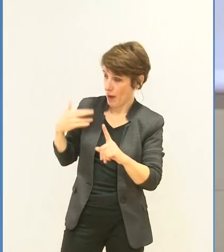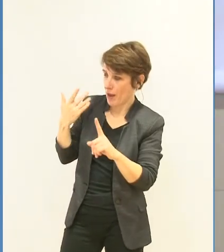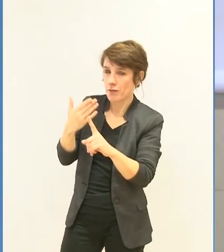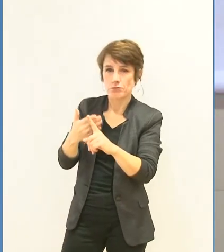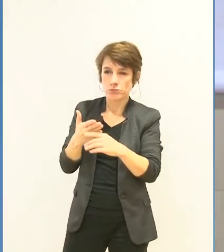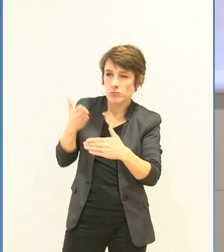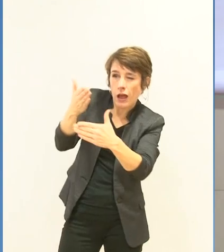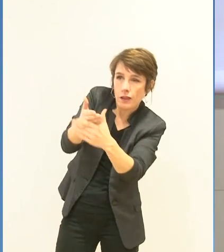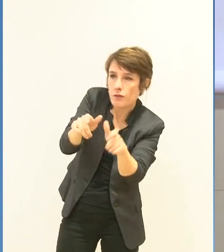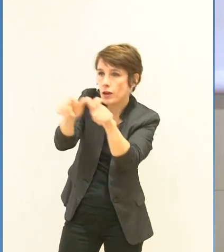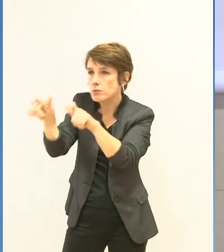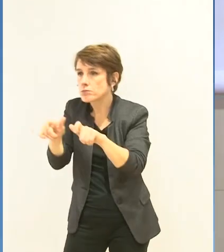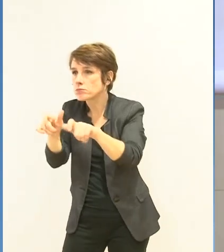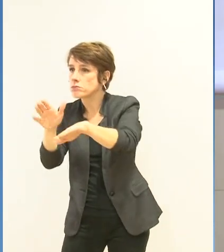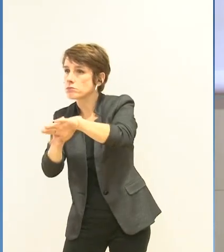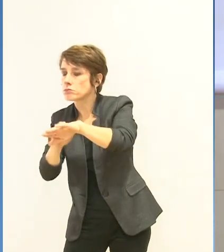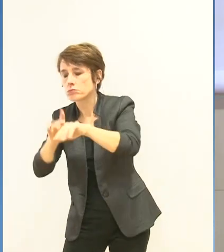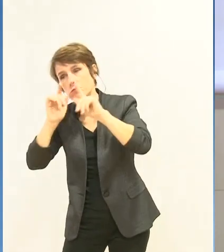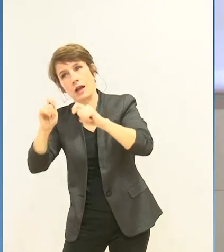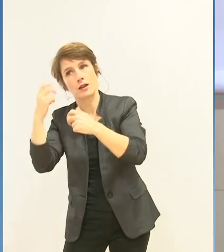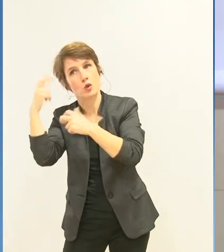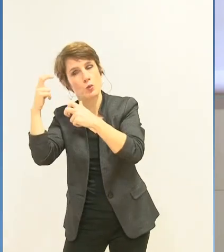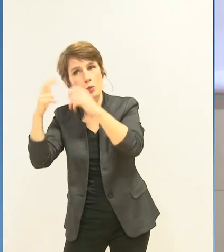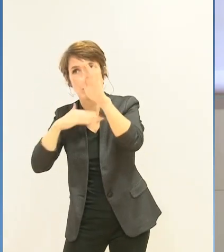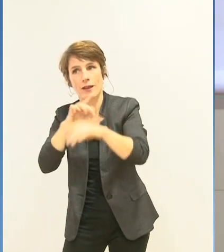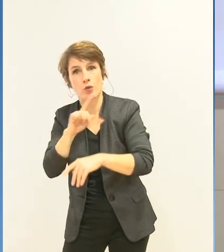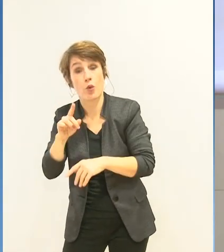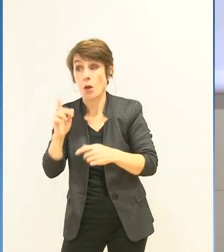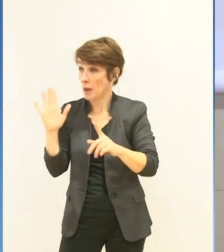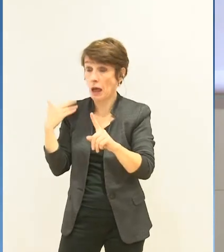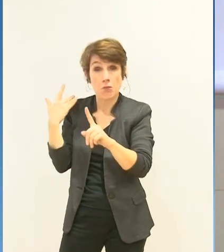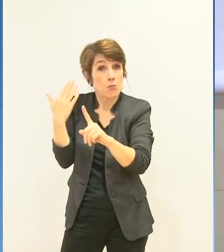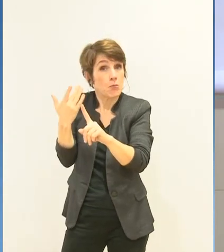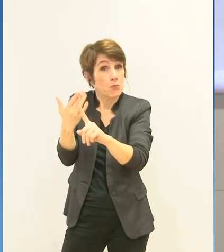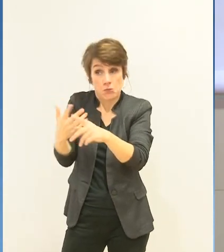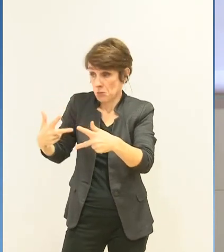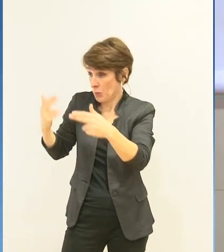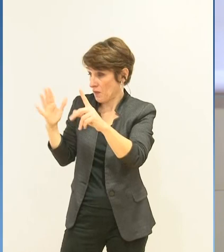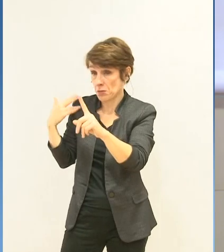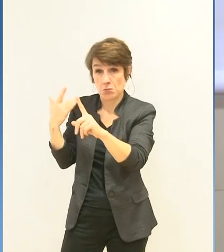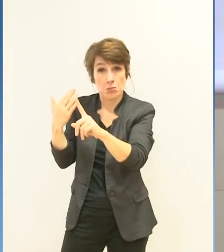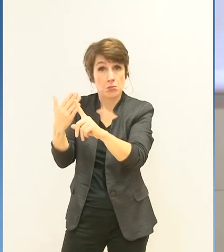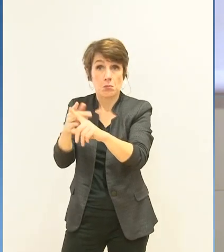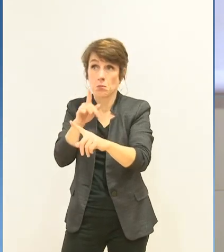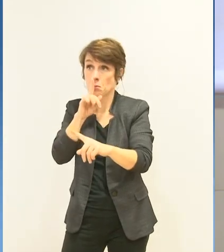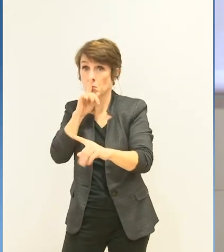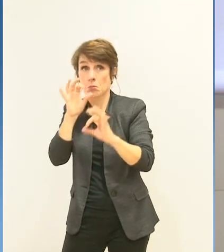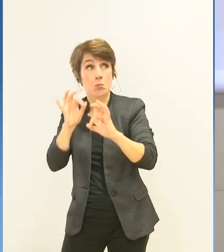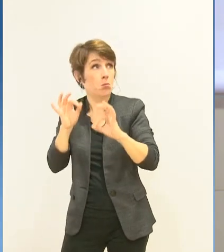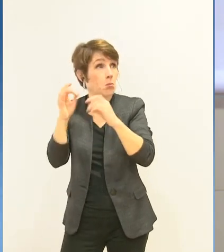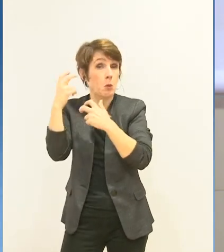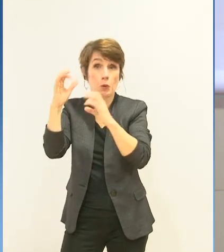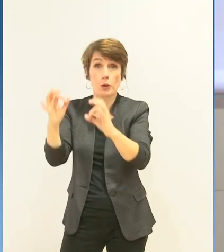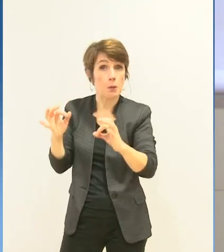à cette adresse elle n'a pas constaté pour cette période d' atteinte à la tranquillité des riverains